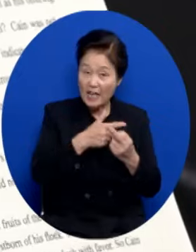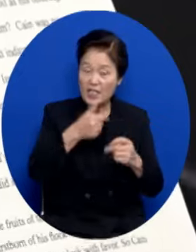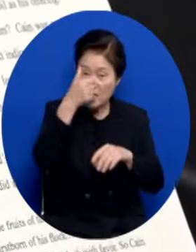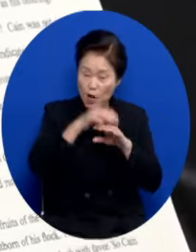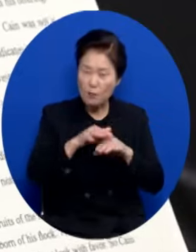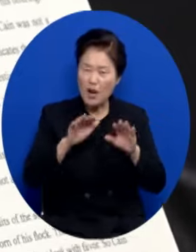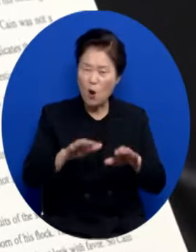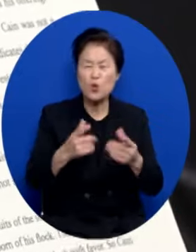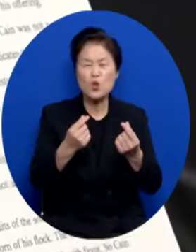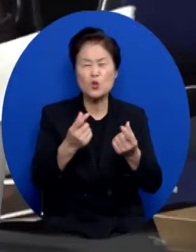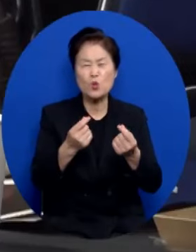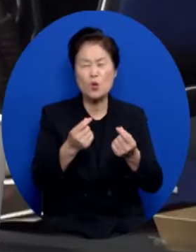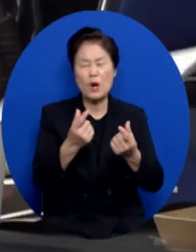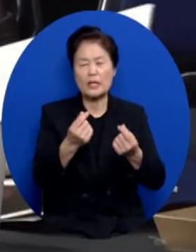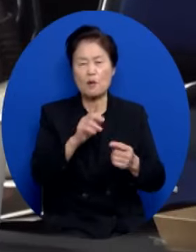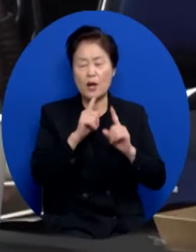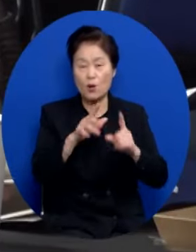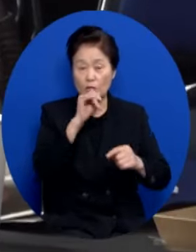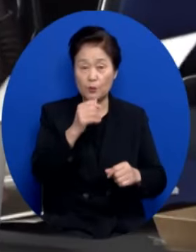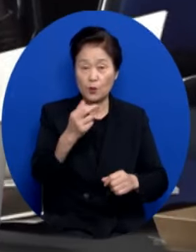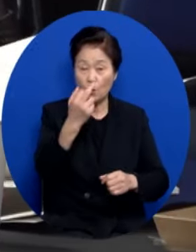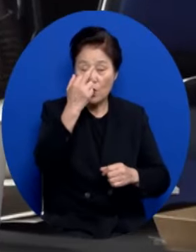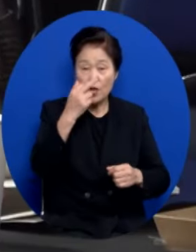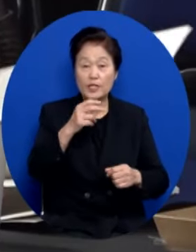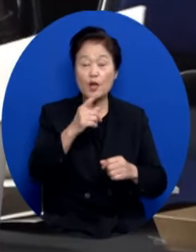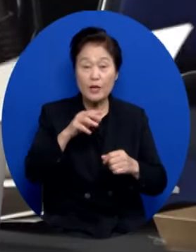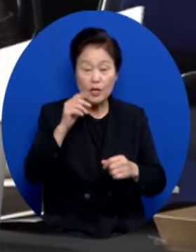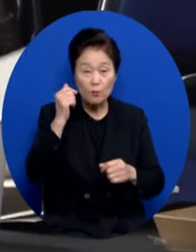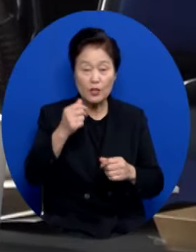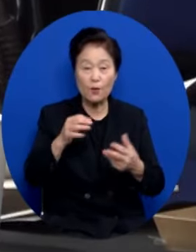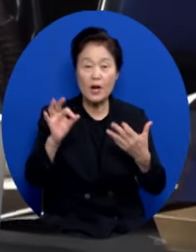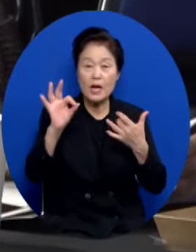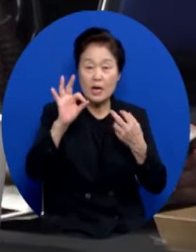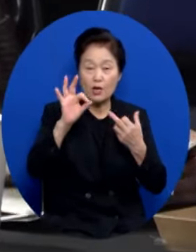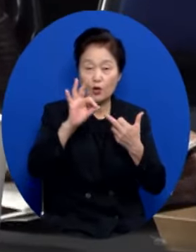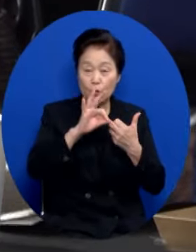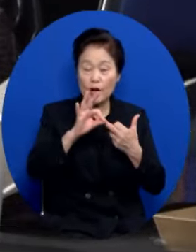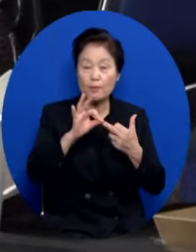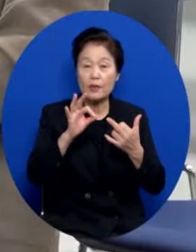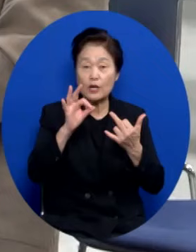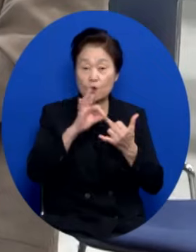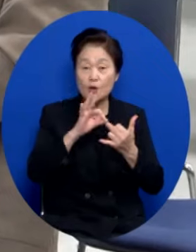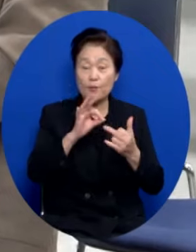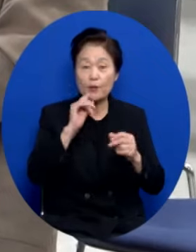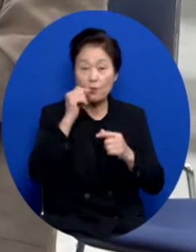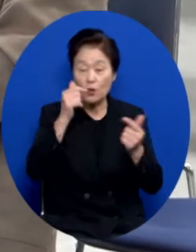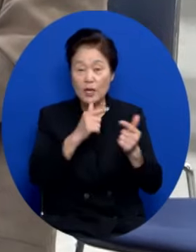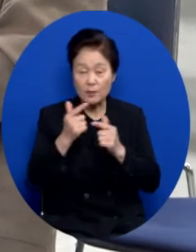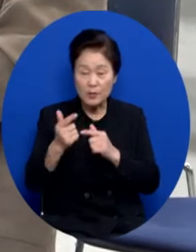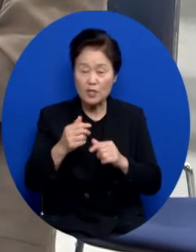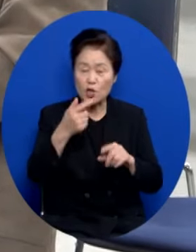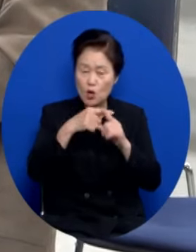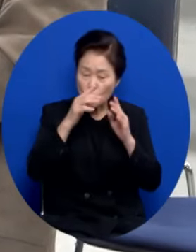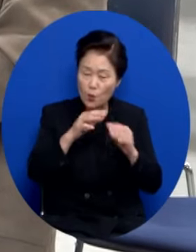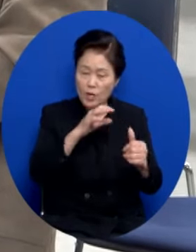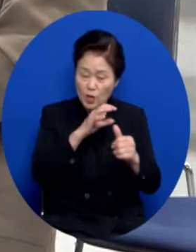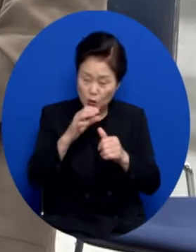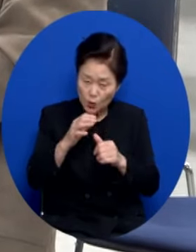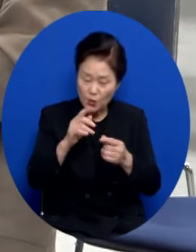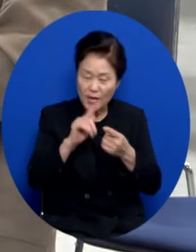또한 강남중앙침례교회 최병락 목사와 거룩한 빛 광성교회 곽승현 목사가 교회에서의 적용 사례에